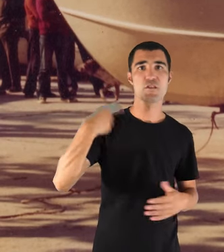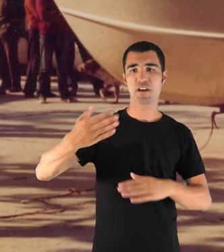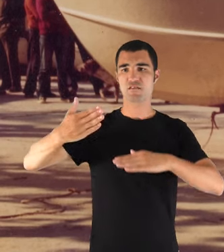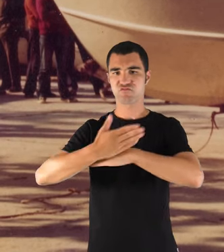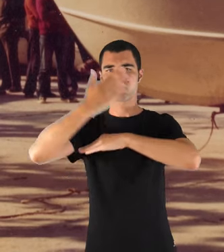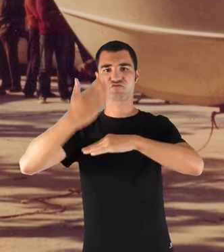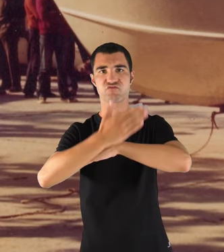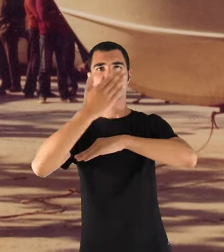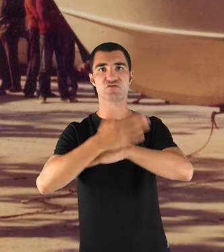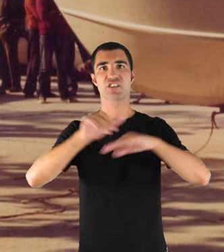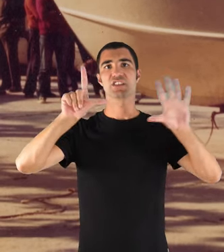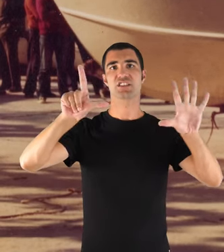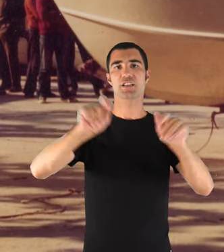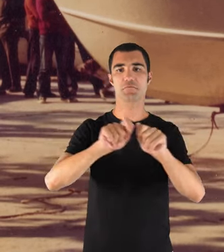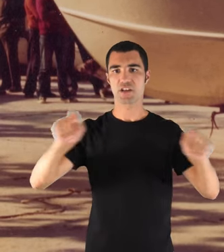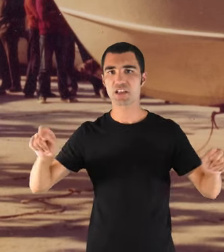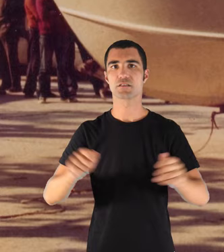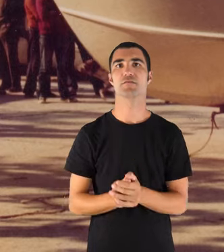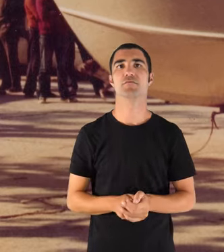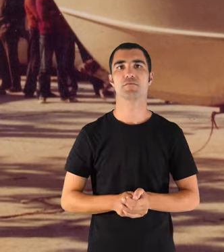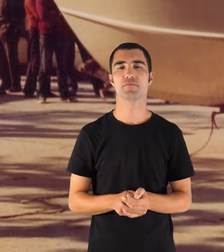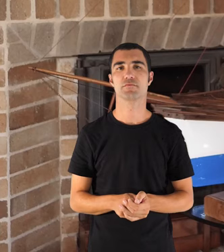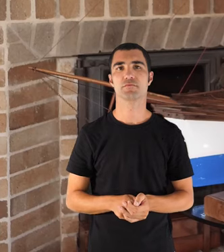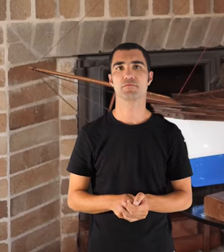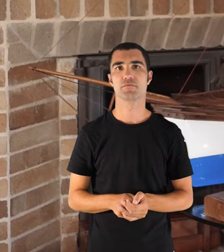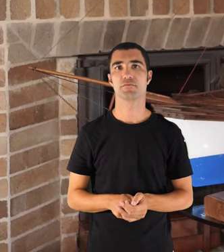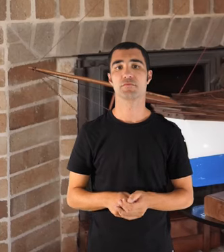I després també eren dos lleuts